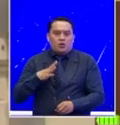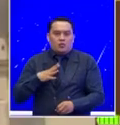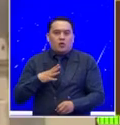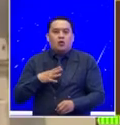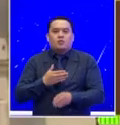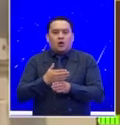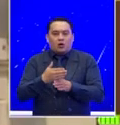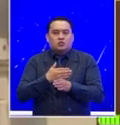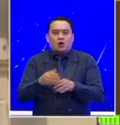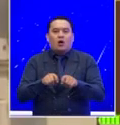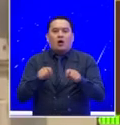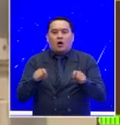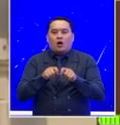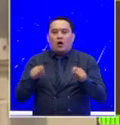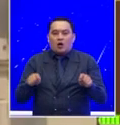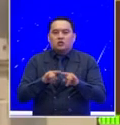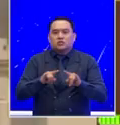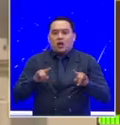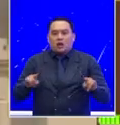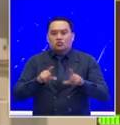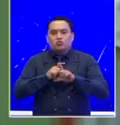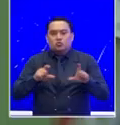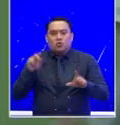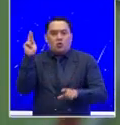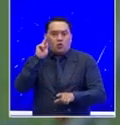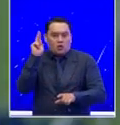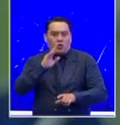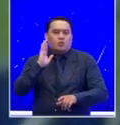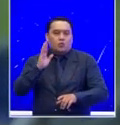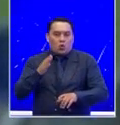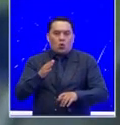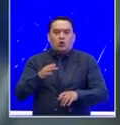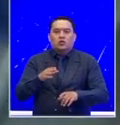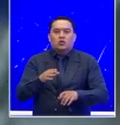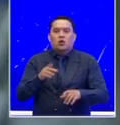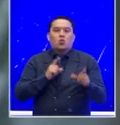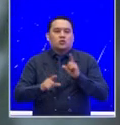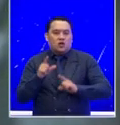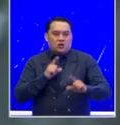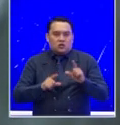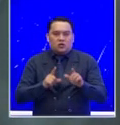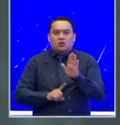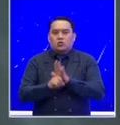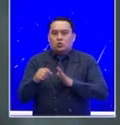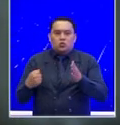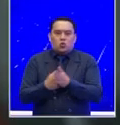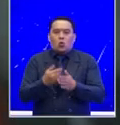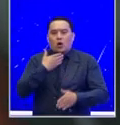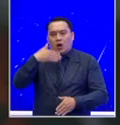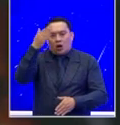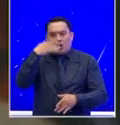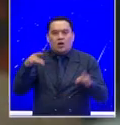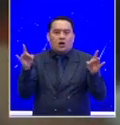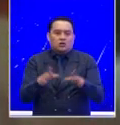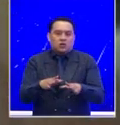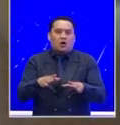мая постепенно будут открываться детские сады и учебные заведения. Но занятия в стенах университетов не начнутся до лета.